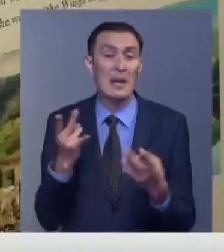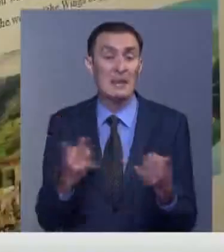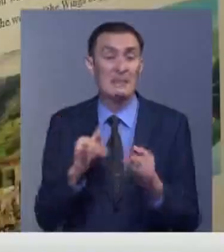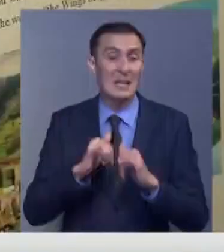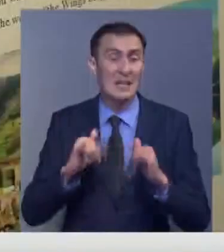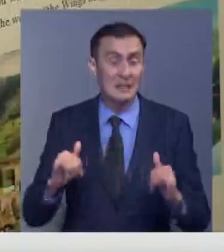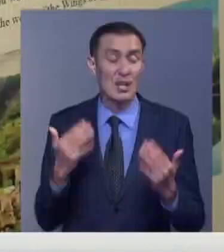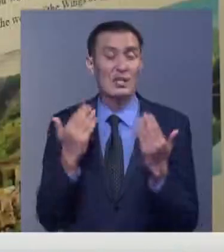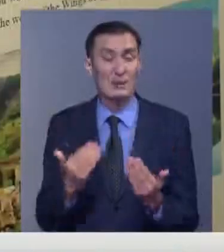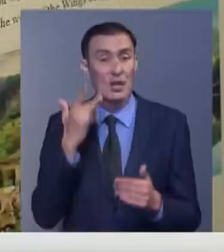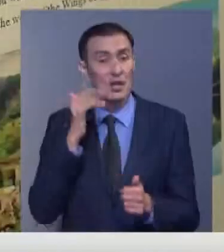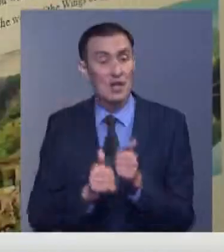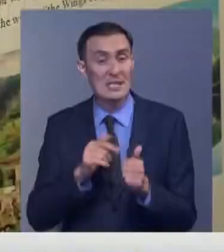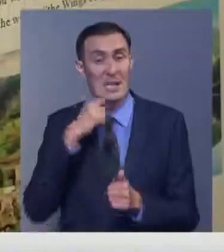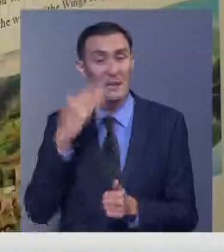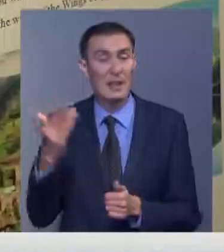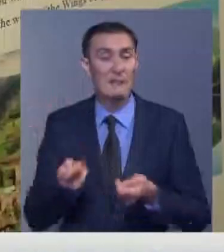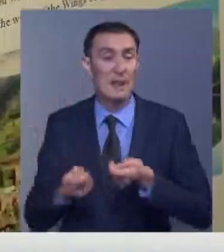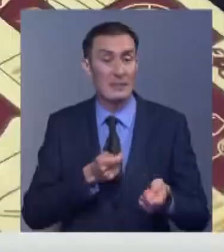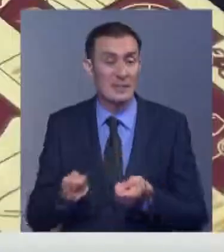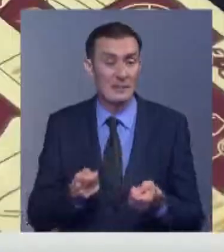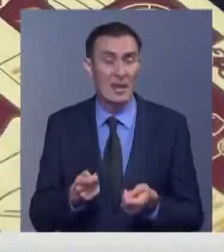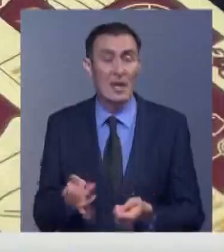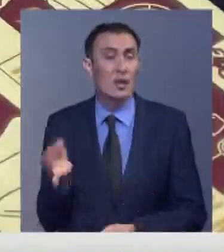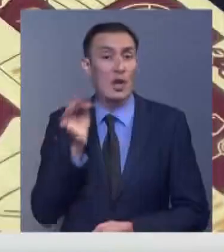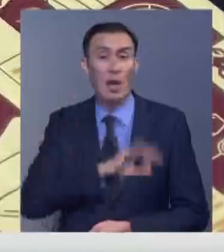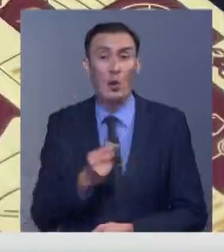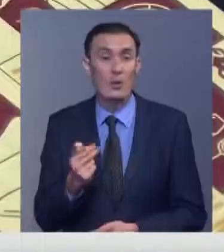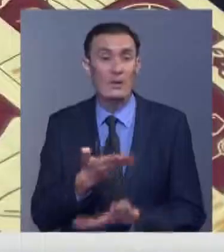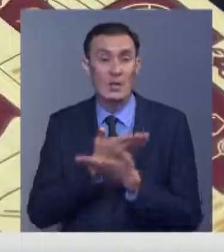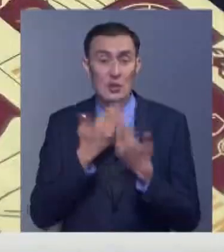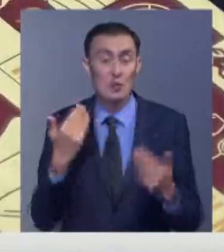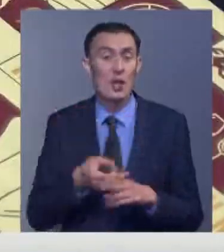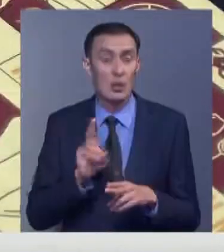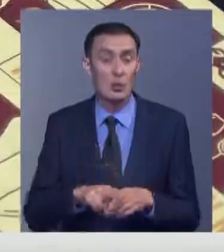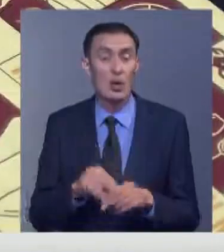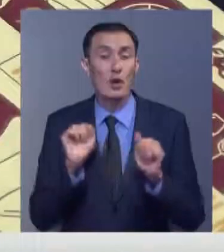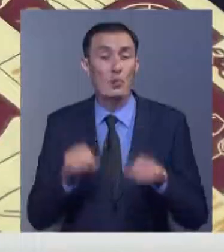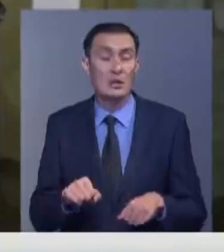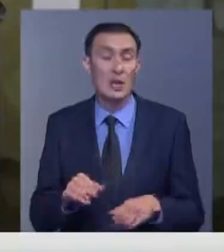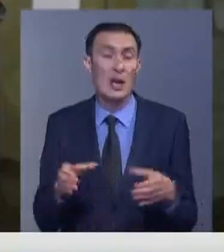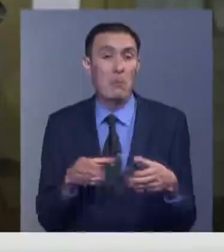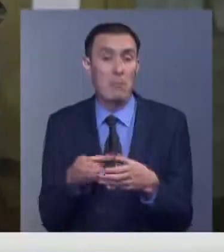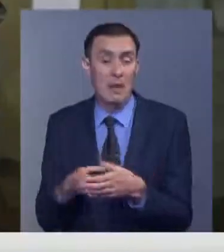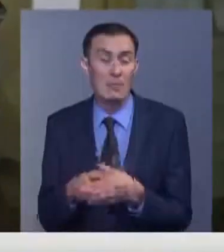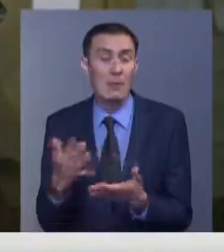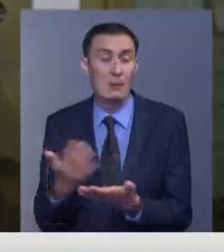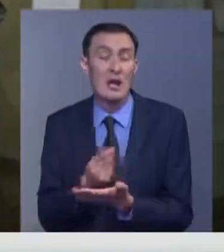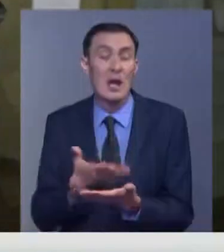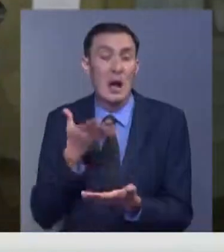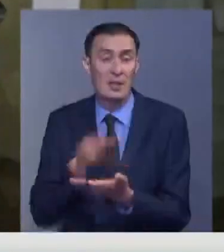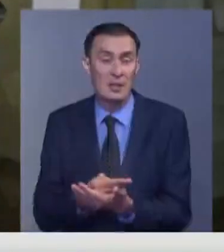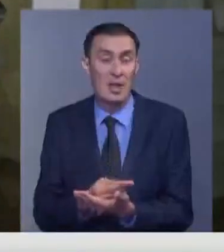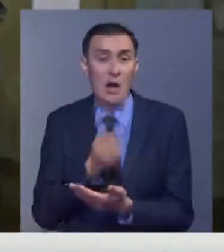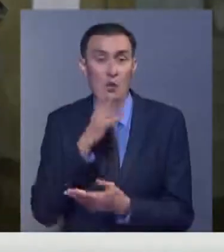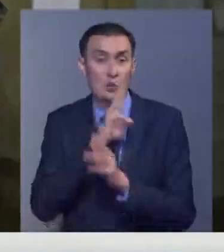развития которого сегодня часто говорят в правительстве, не приносит доходов, на которые можно содержать компанию и, главное, платить